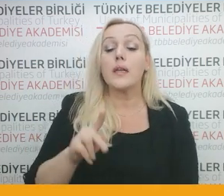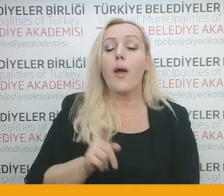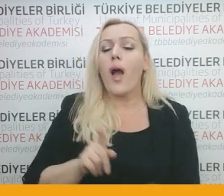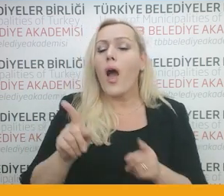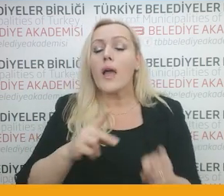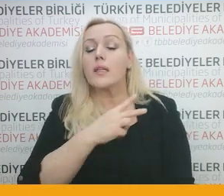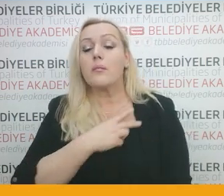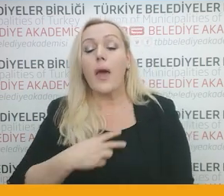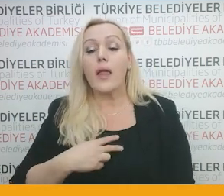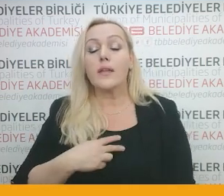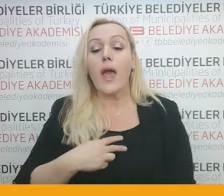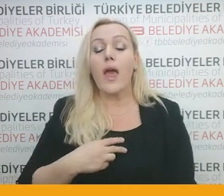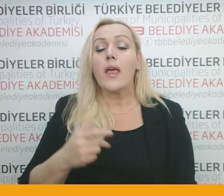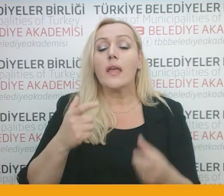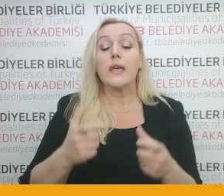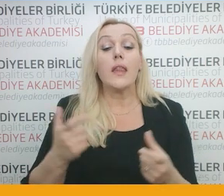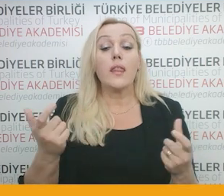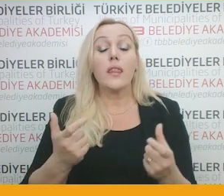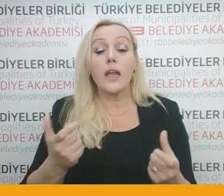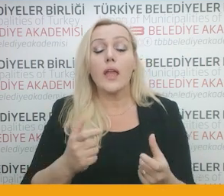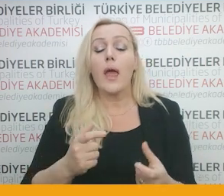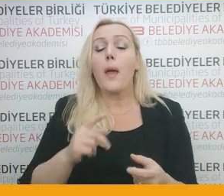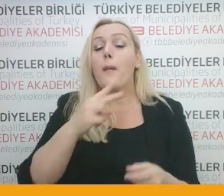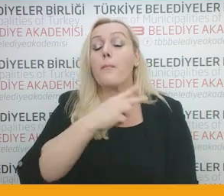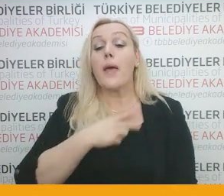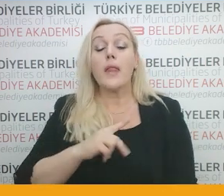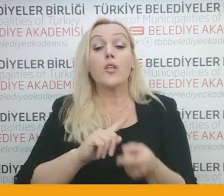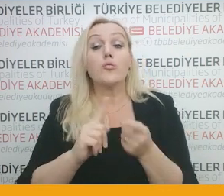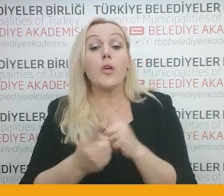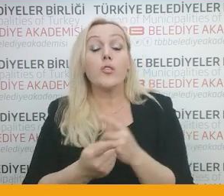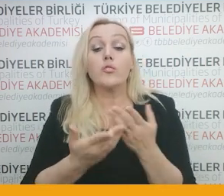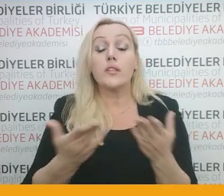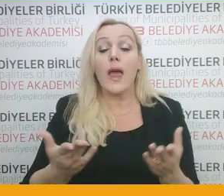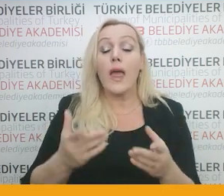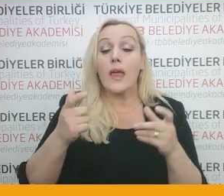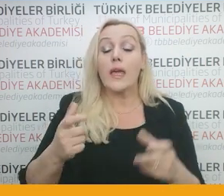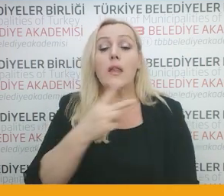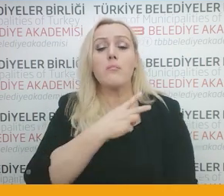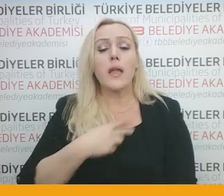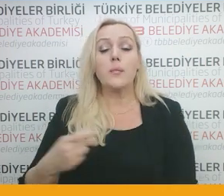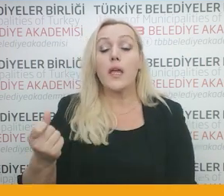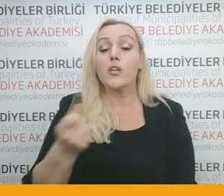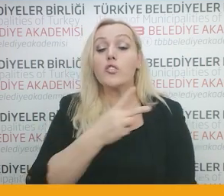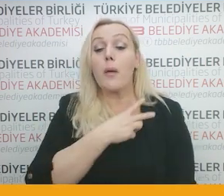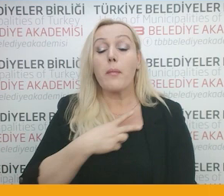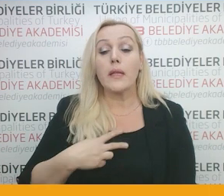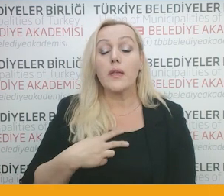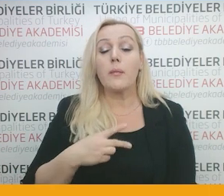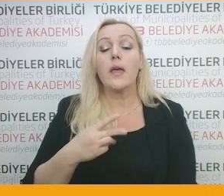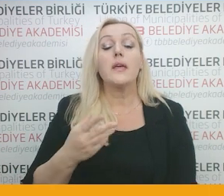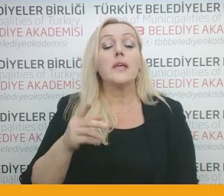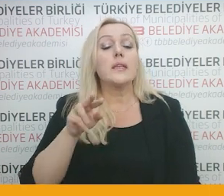belediye, hangi ilde, belediyenin türü ne, ilçe belediyesi mi, il belediyesi mi, büyükşehir belediyesi mi ve o bir belediyenin hangi birimi?